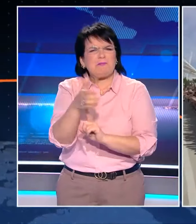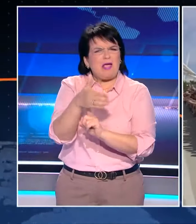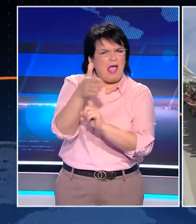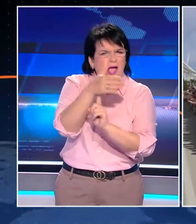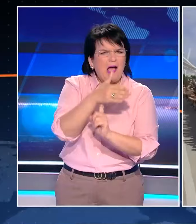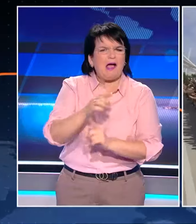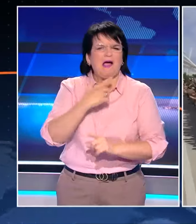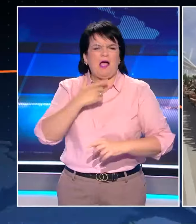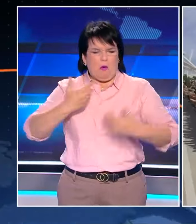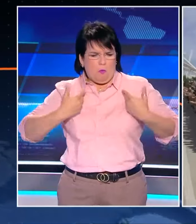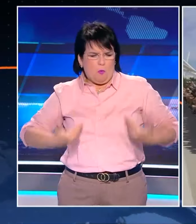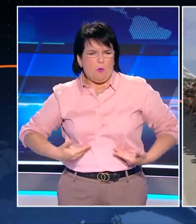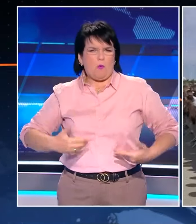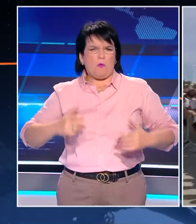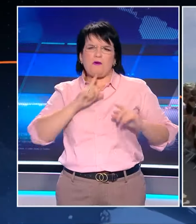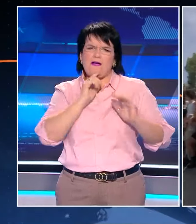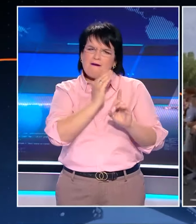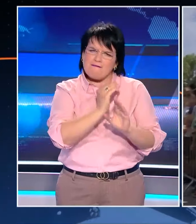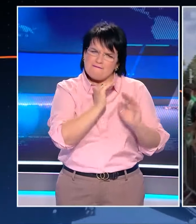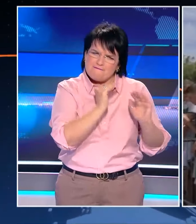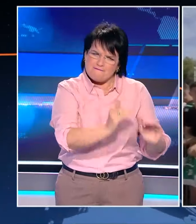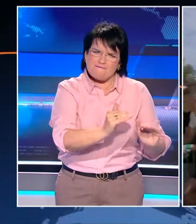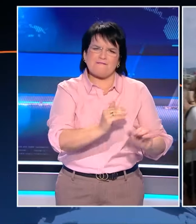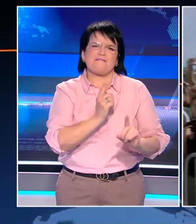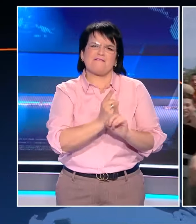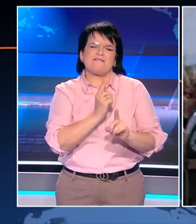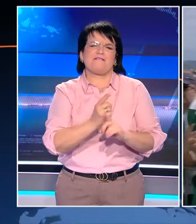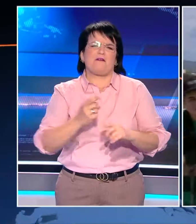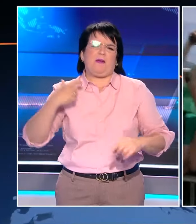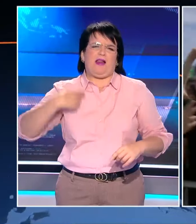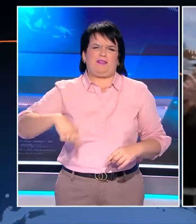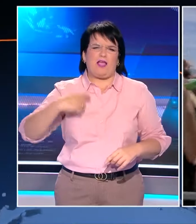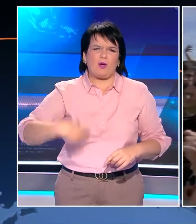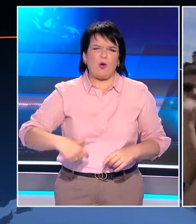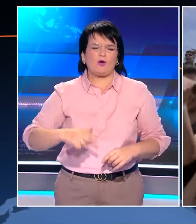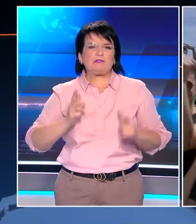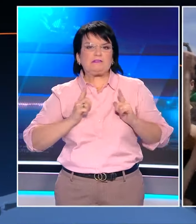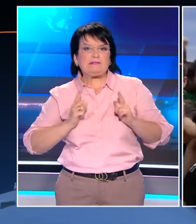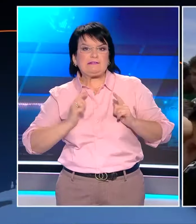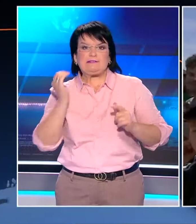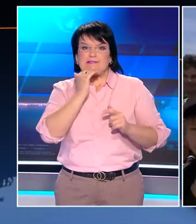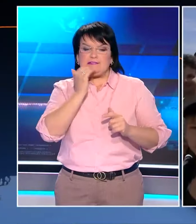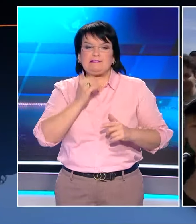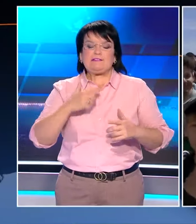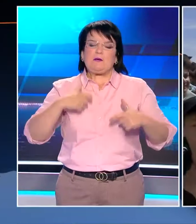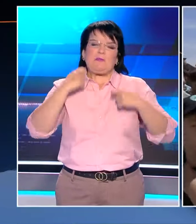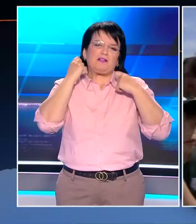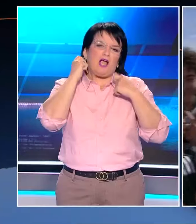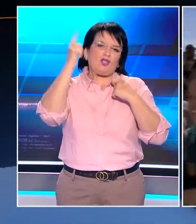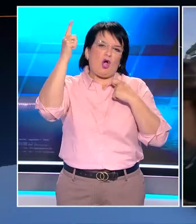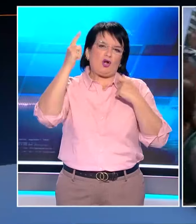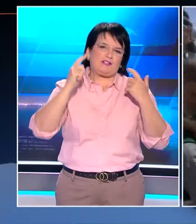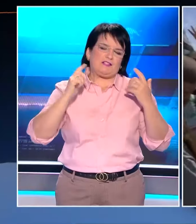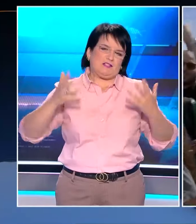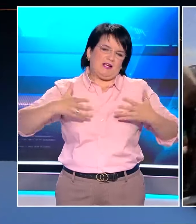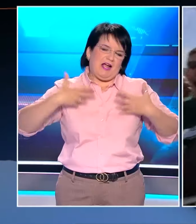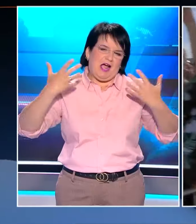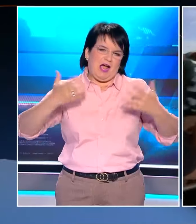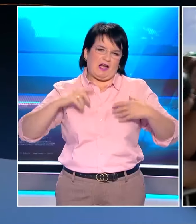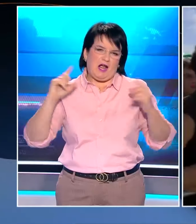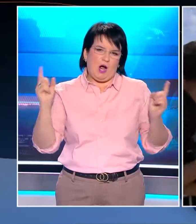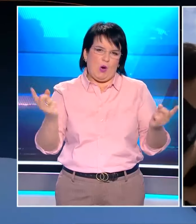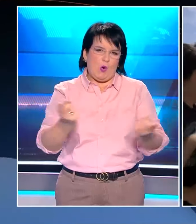τις μπλούζες του Παναθηναϊκού. Περιμένουν υπομονετικά λοιπόν να φτάσουν οι παίκτες και να ξεκινήσει το μεγάλο πάρτι. Εδώ βλέπετε είναι